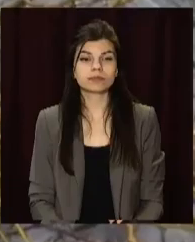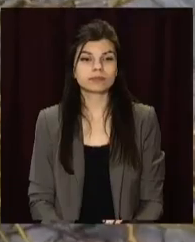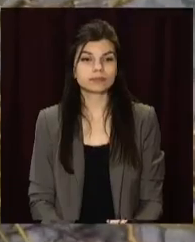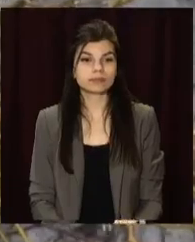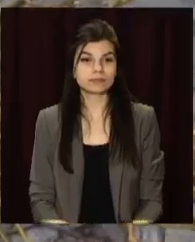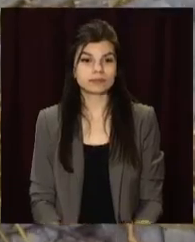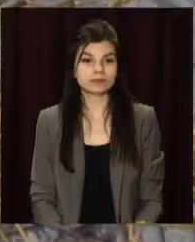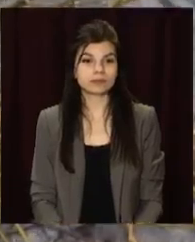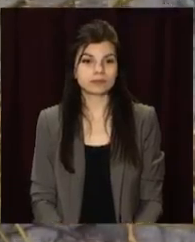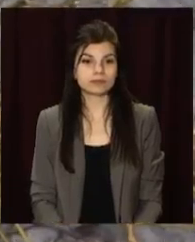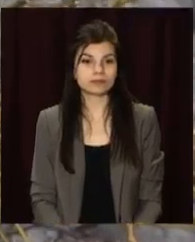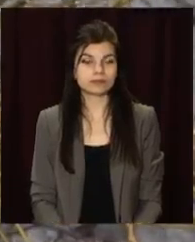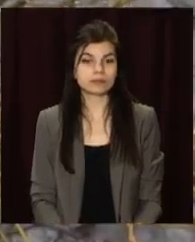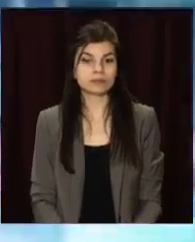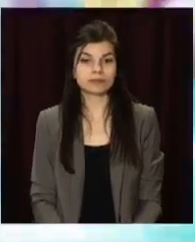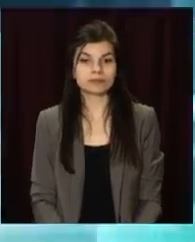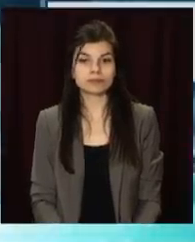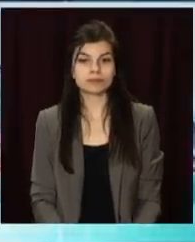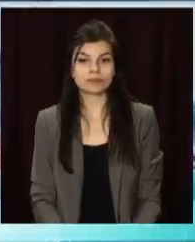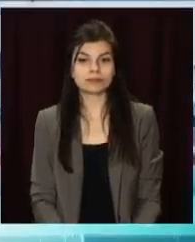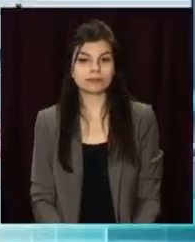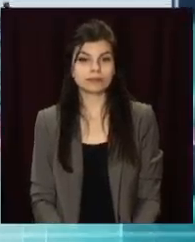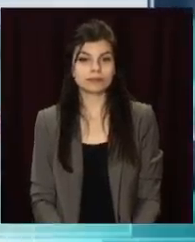Open News, телеканал «Відкритий».